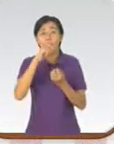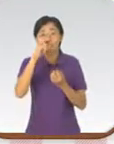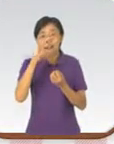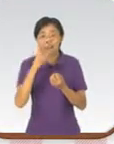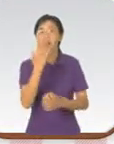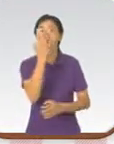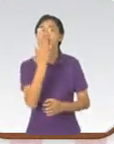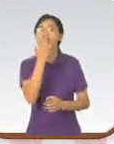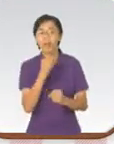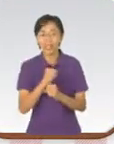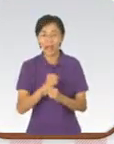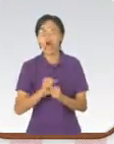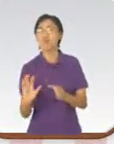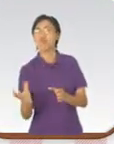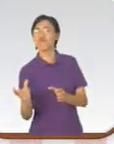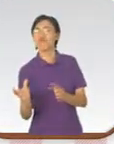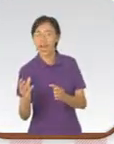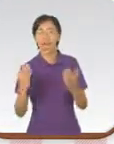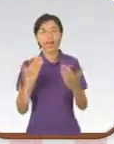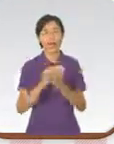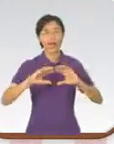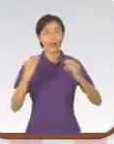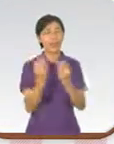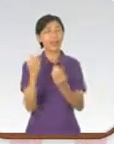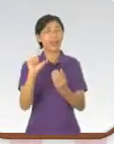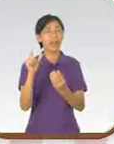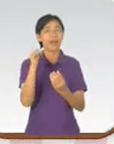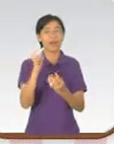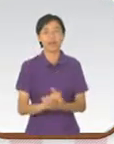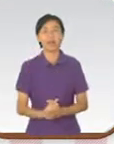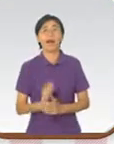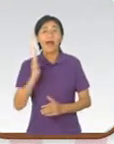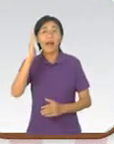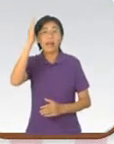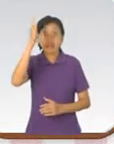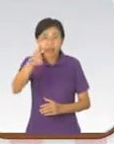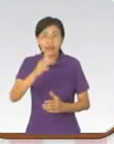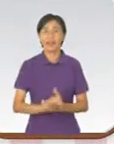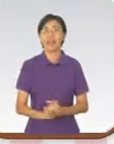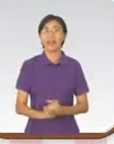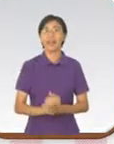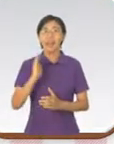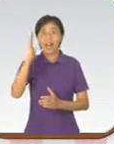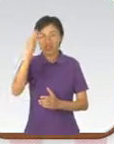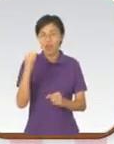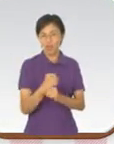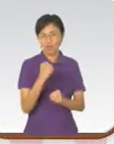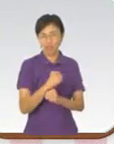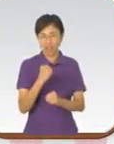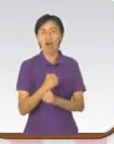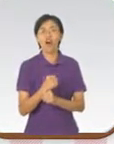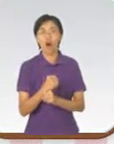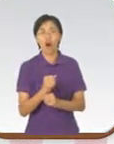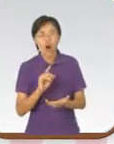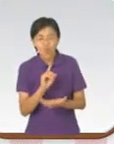องปรับเปลี่ยนเป็นอย่างอื่นก็ได้เป็นฟักทองก็ได้นะครับน่าสนใจทีเดียวนะครับเดี๋ยวในครั้งหน้านะครับเราจะมาฝึกทำกันต่อเกี่ยวกับเรื่องราวของการ